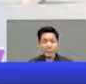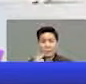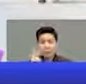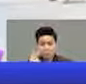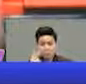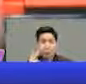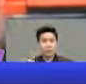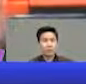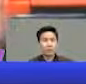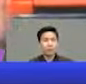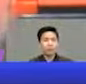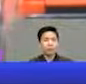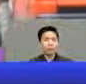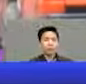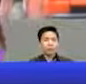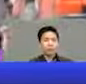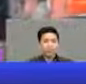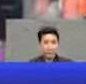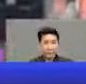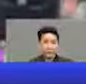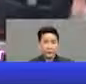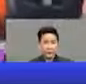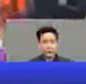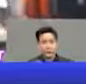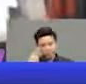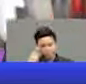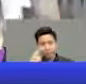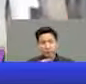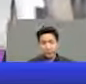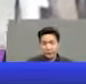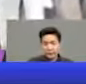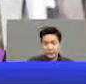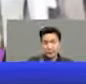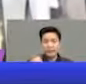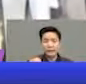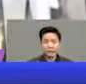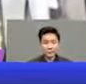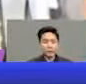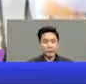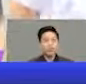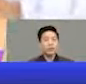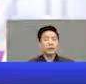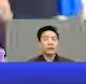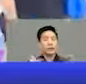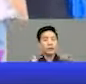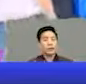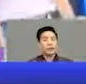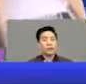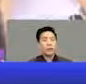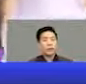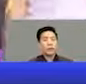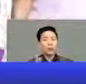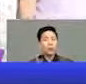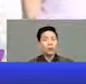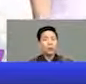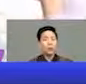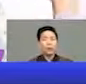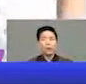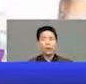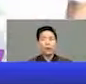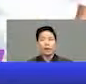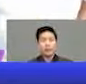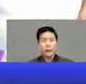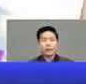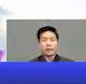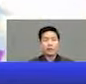รเนี่ยโอ้ไม่น่าเชื่อนะครับเพราะว่าเป็นตลาดที่เรียกว่าเงียบเหงาอย่างมากมายทีเดียวเพราะว่านักท่องเที่ยวไ